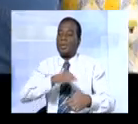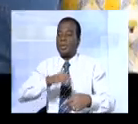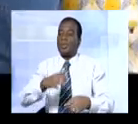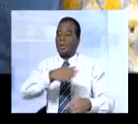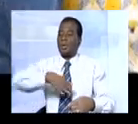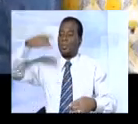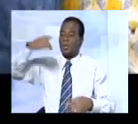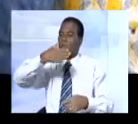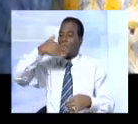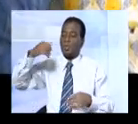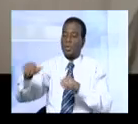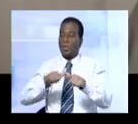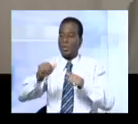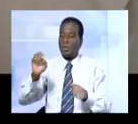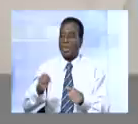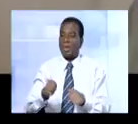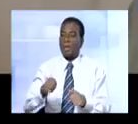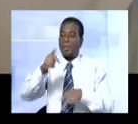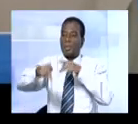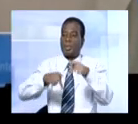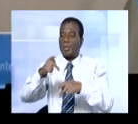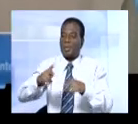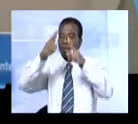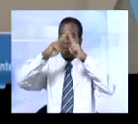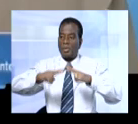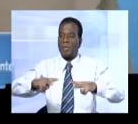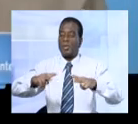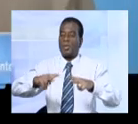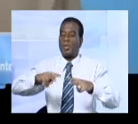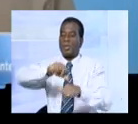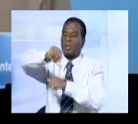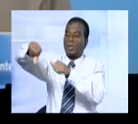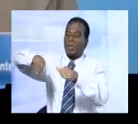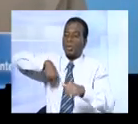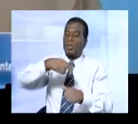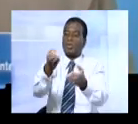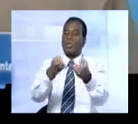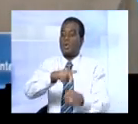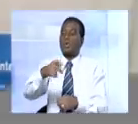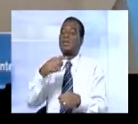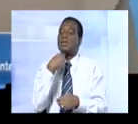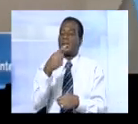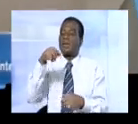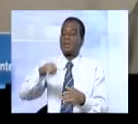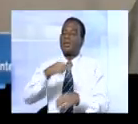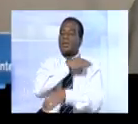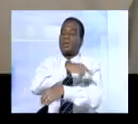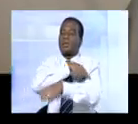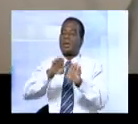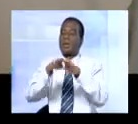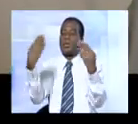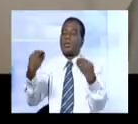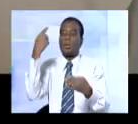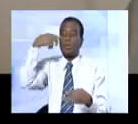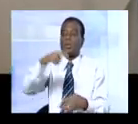mieux l'action de la municipalité. À la population des villages environnants, nous voulons leur dire que ce centre est ouvert pour eux. Nous allons